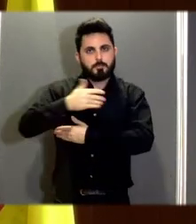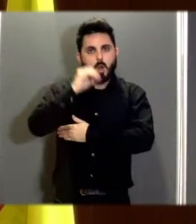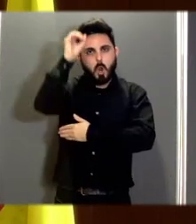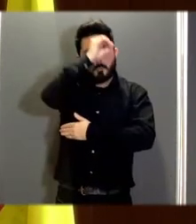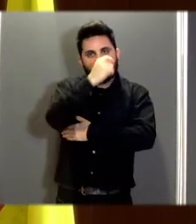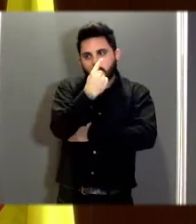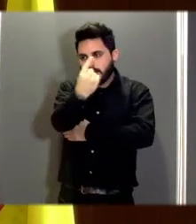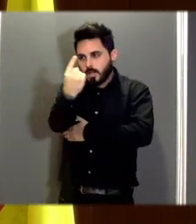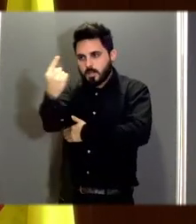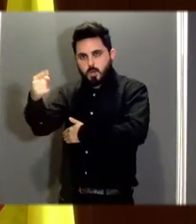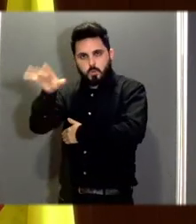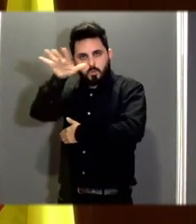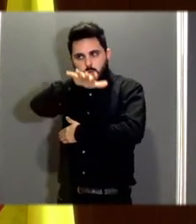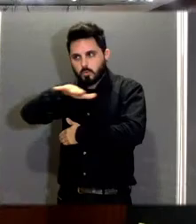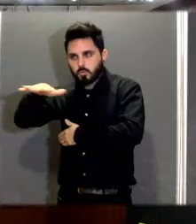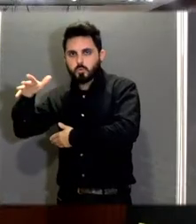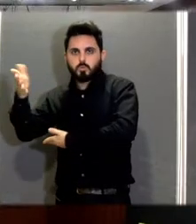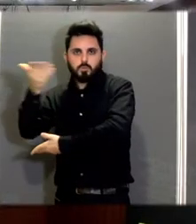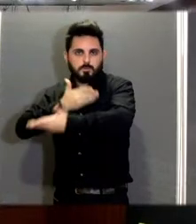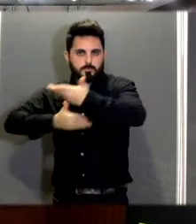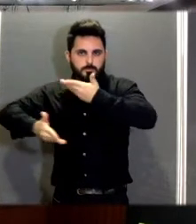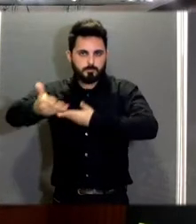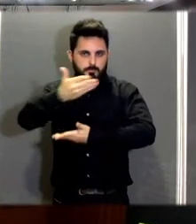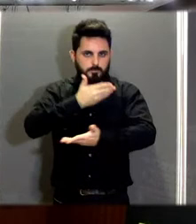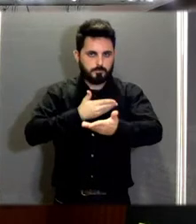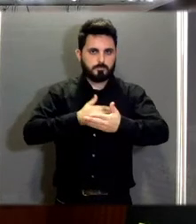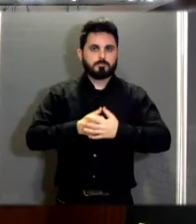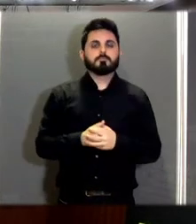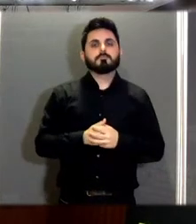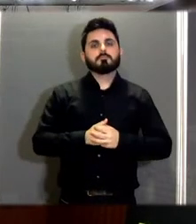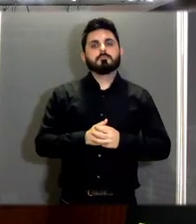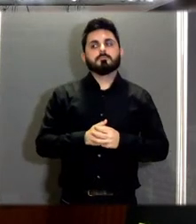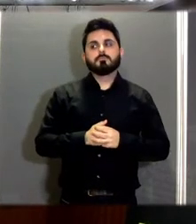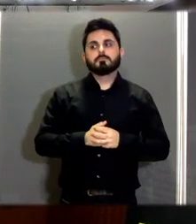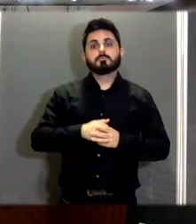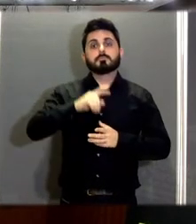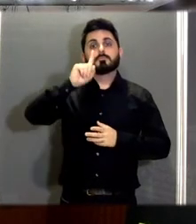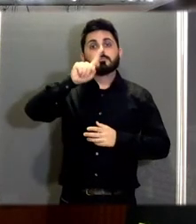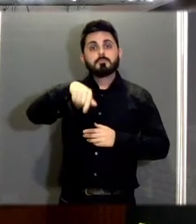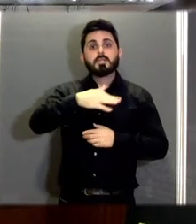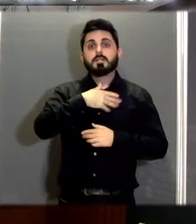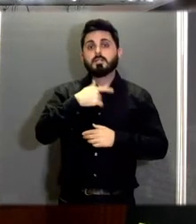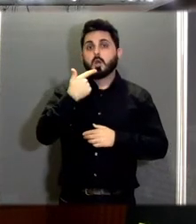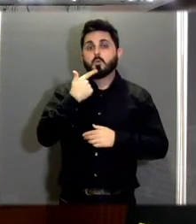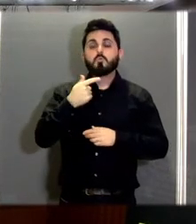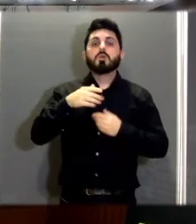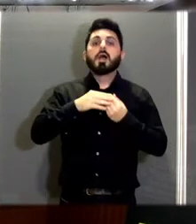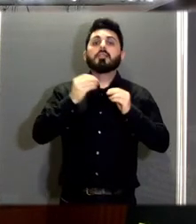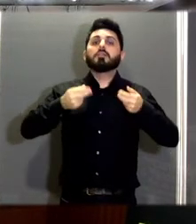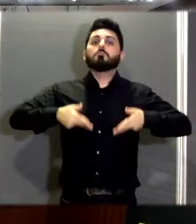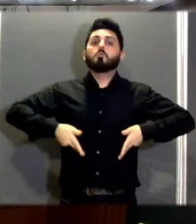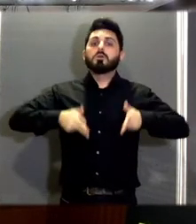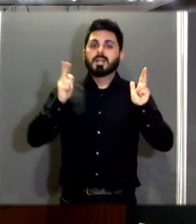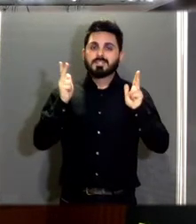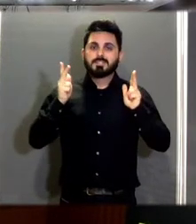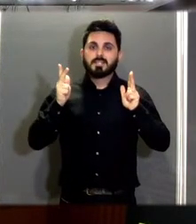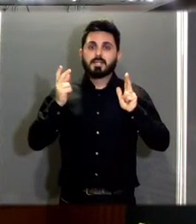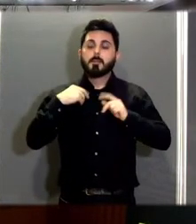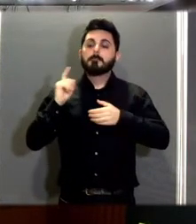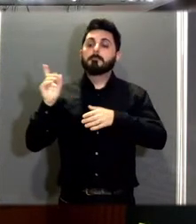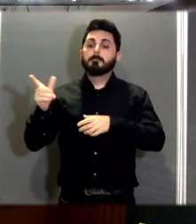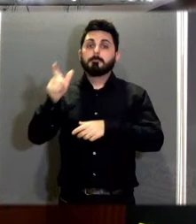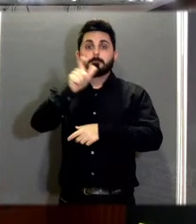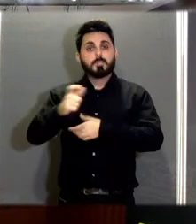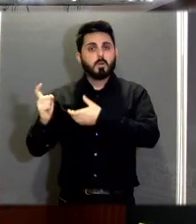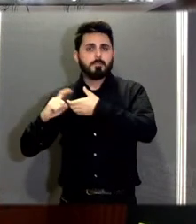dels territoris. Hi ha un clam social per a una democràcia que sigui més participativa i democràtica que l'espanyola, i s'ha